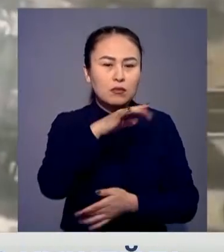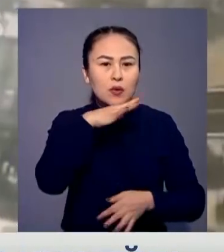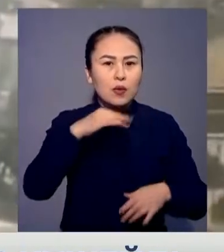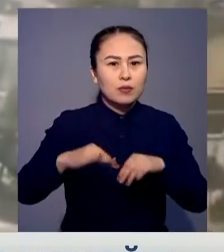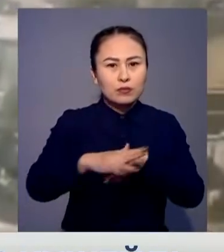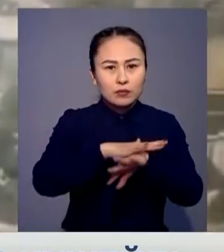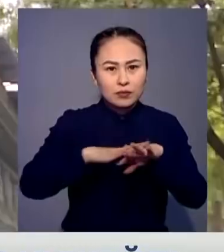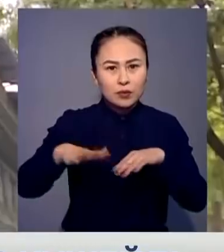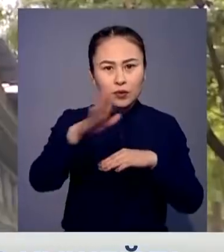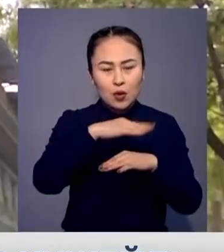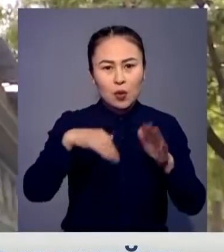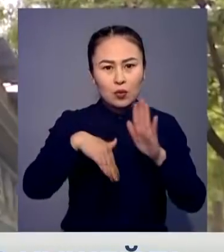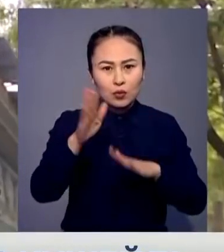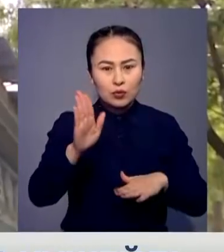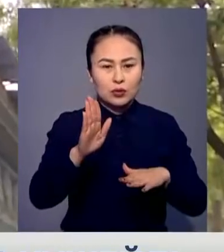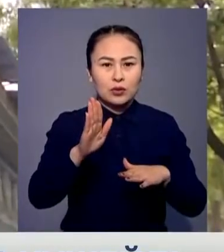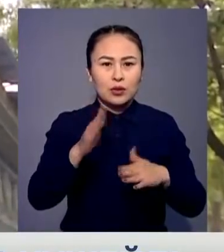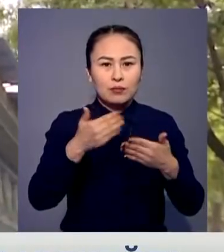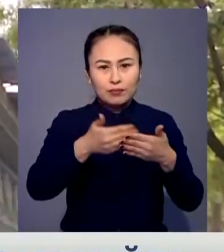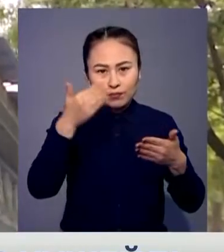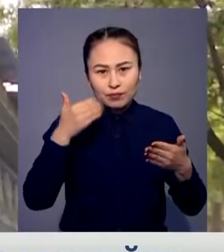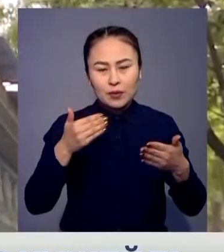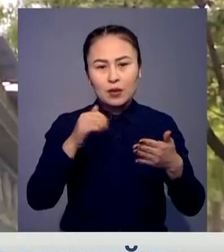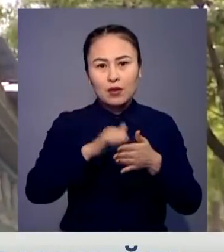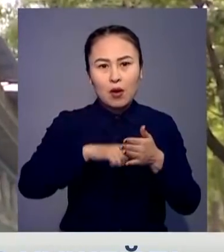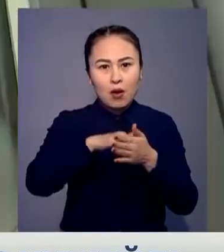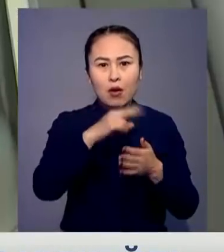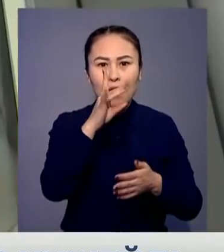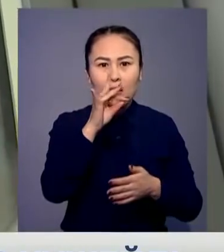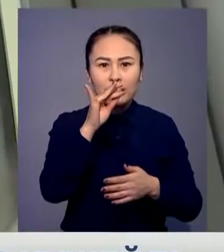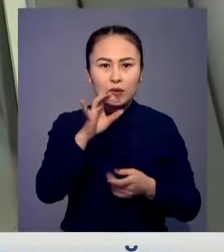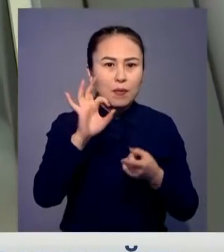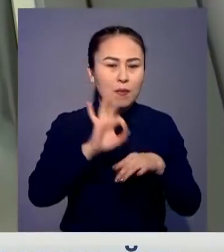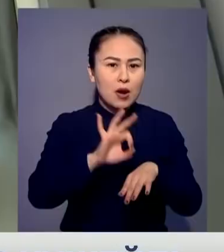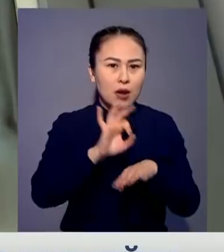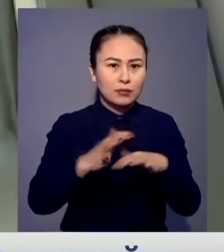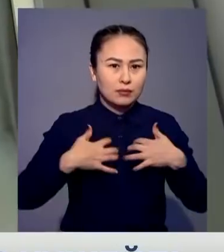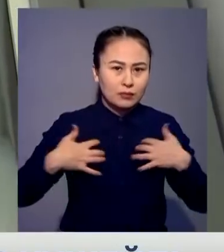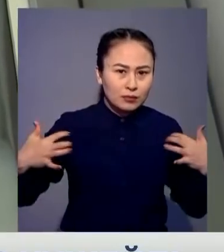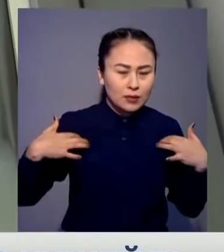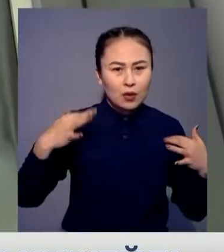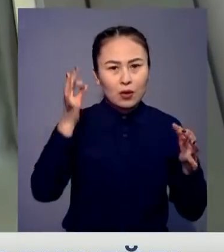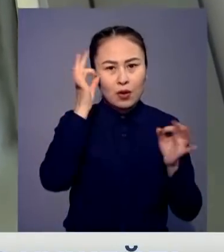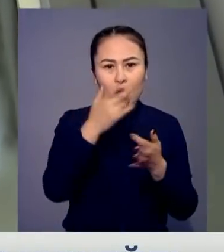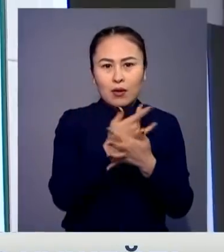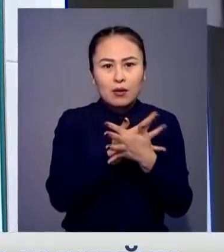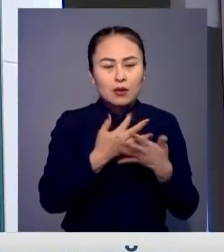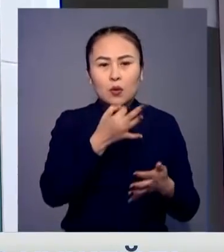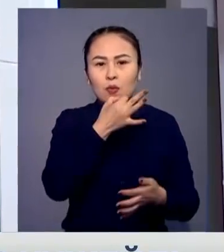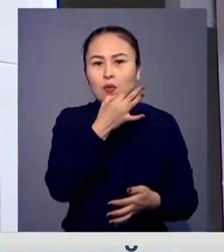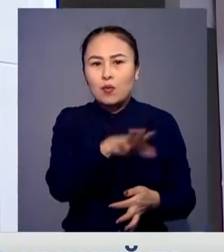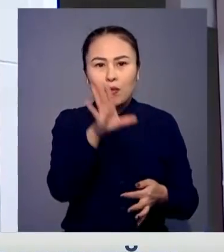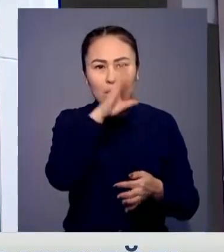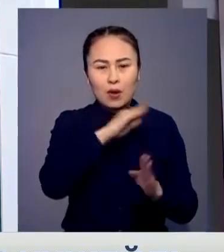ұстаған жөн, дейді мамандар. Себебі коронавирус осы кезге дейін жануар, хайуандар арқылы таралса, енді ауа арқылы адамнан адамға